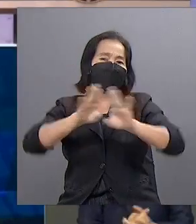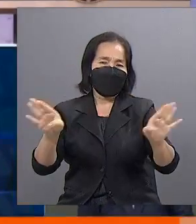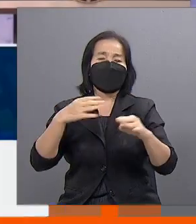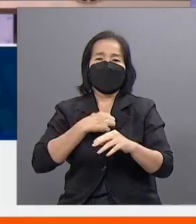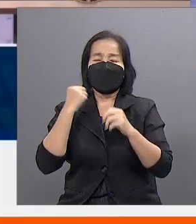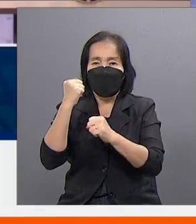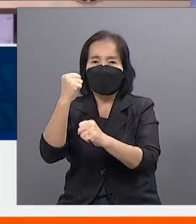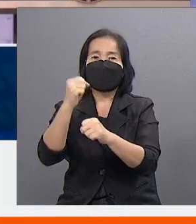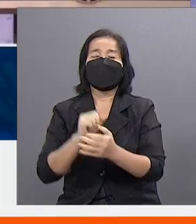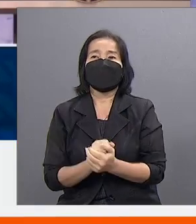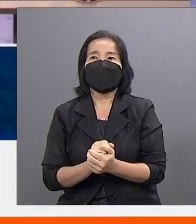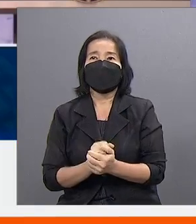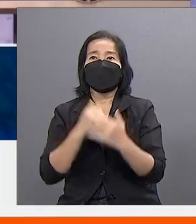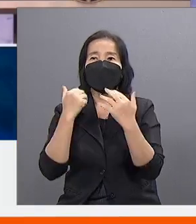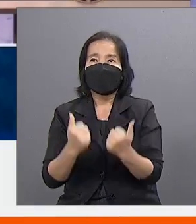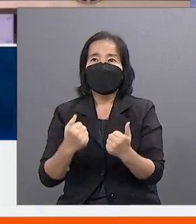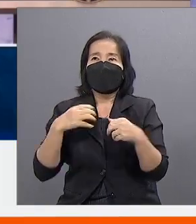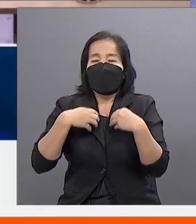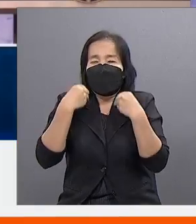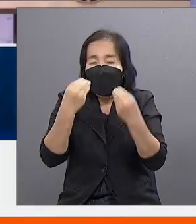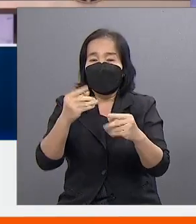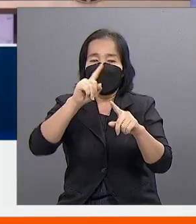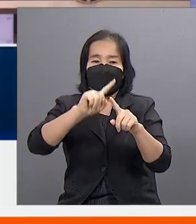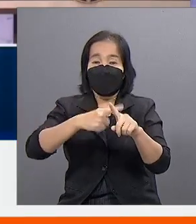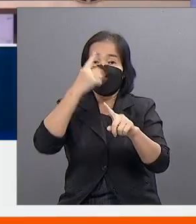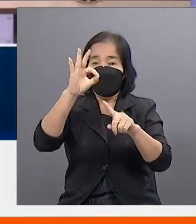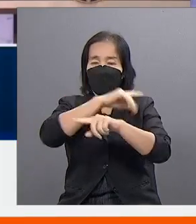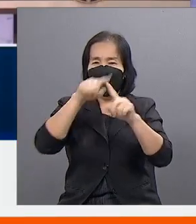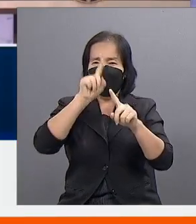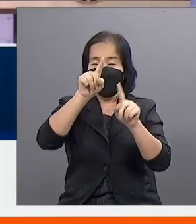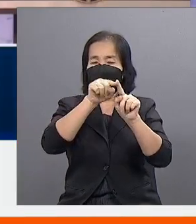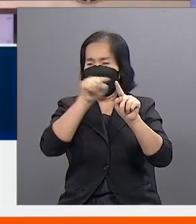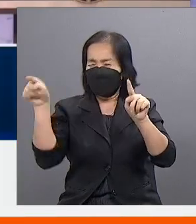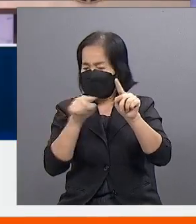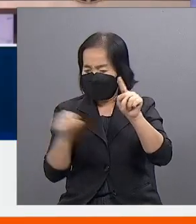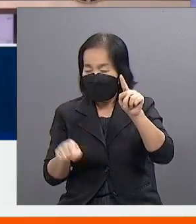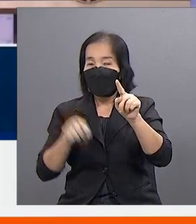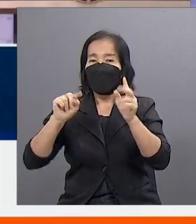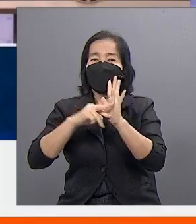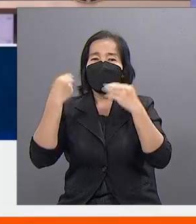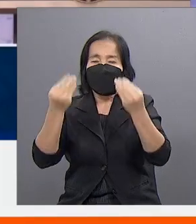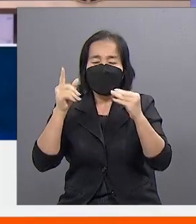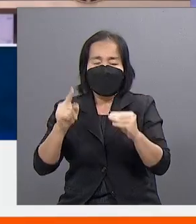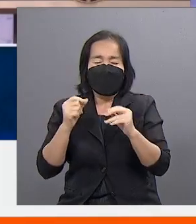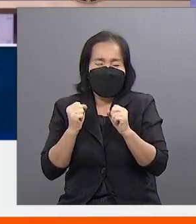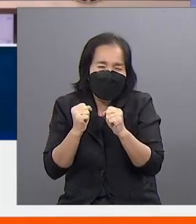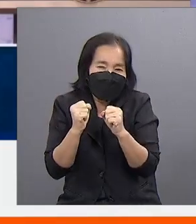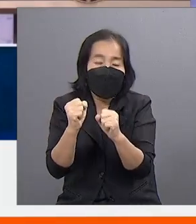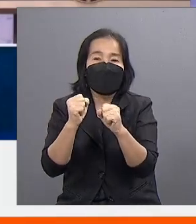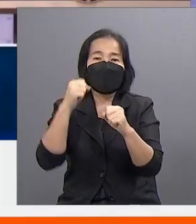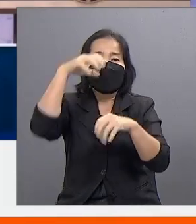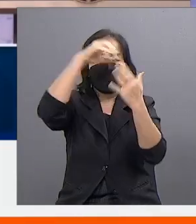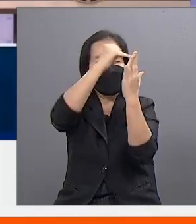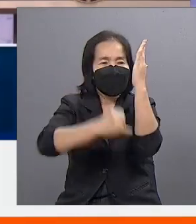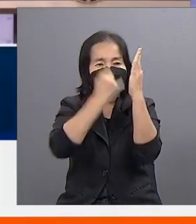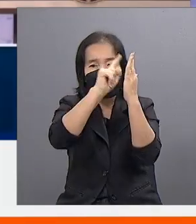ให้ 1กันยายนเป็นต้นไปเนี่ยมีการพยายามที่จะเริ่มปฏิบัติในพื้นที่ที่พร้อมและพยายาม